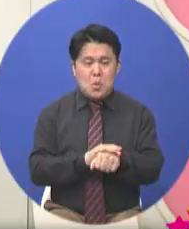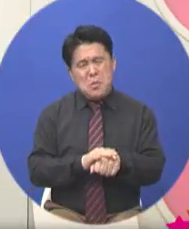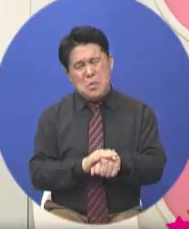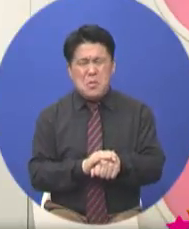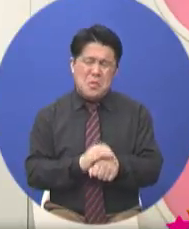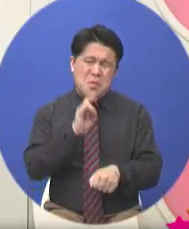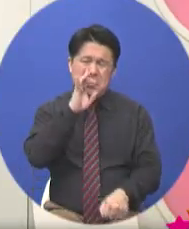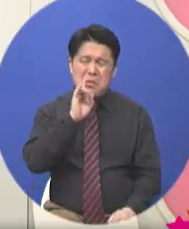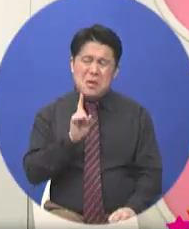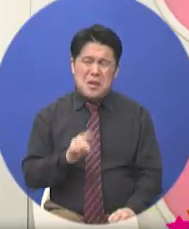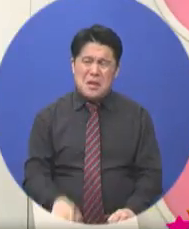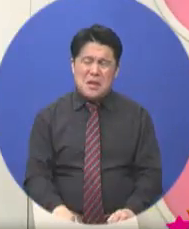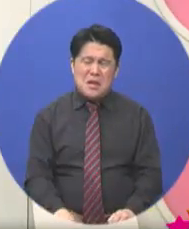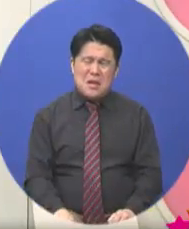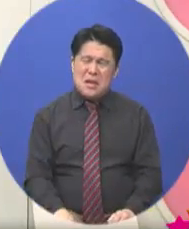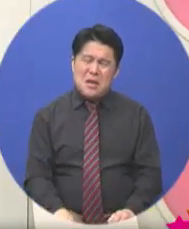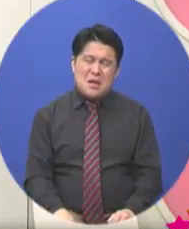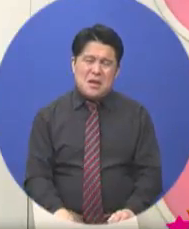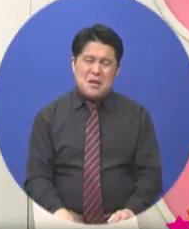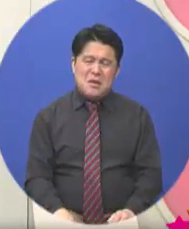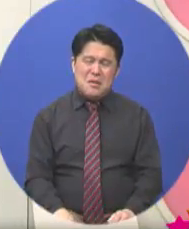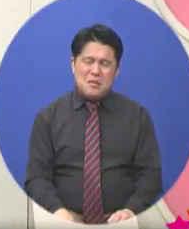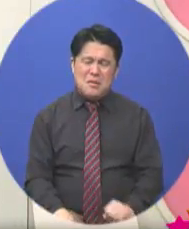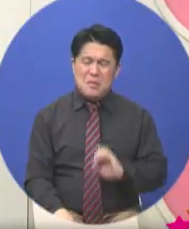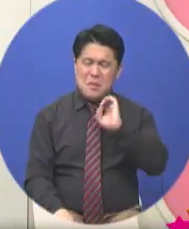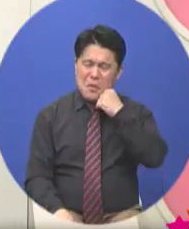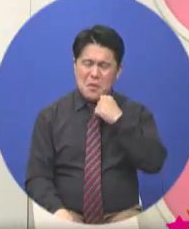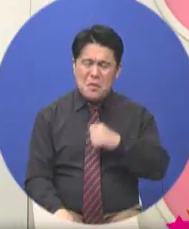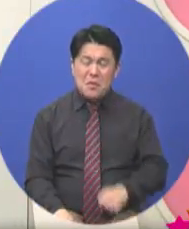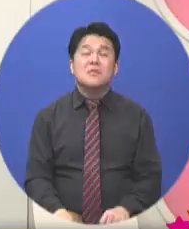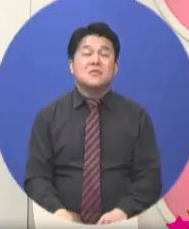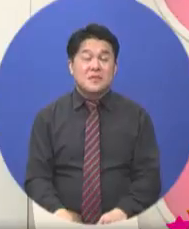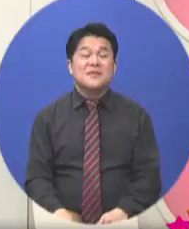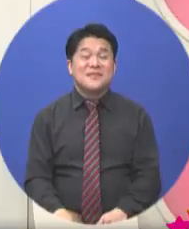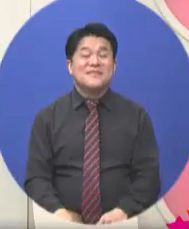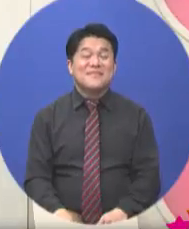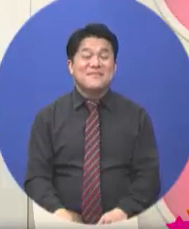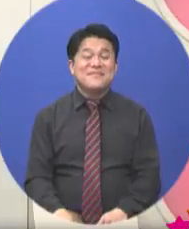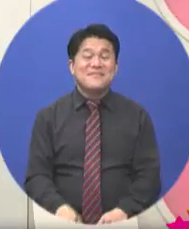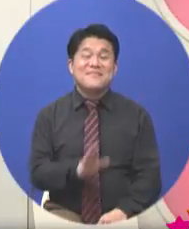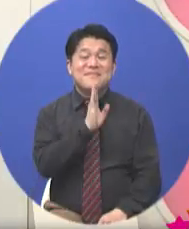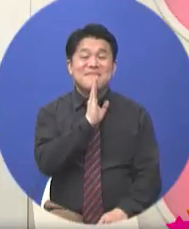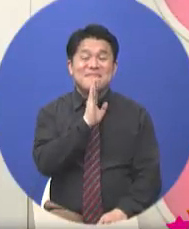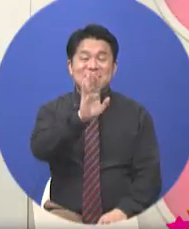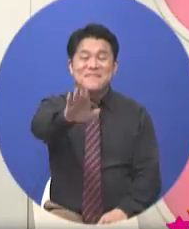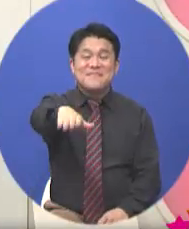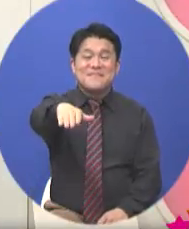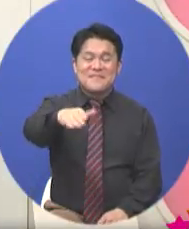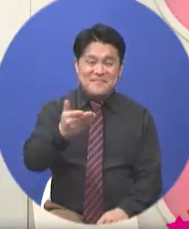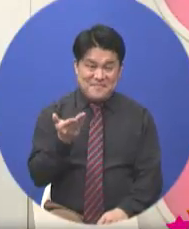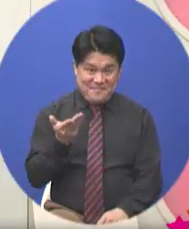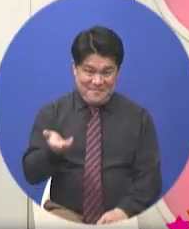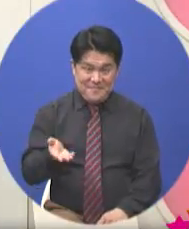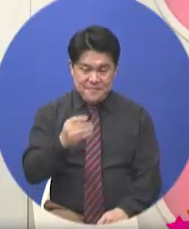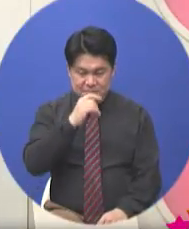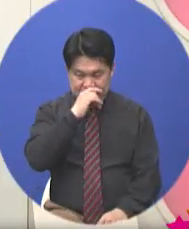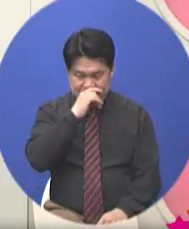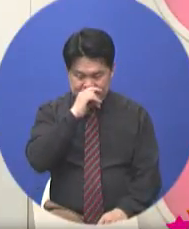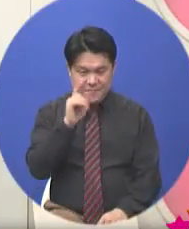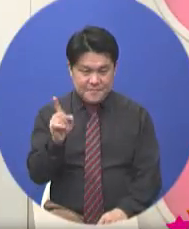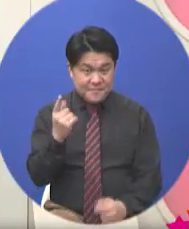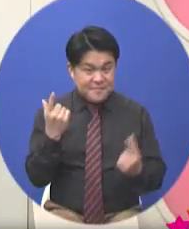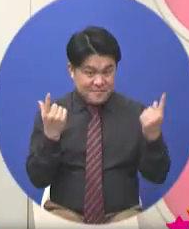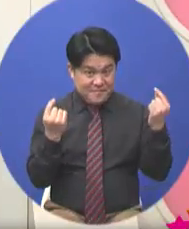되고. 아, 맞아요, 맞아요. 예. 내 마음 같지가 않죠. 그래요. 예, 예. 그러니까, 그, 우리